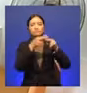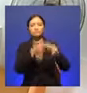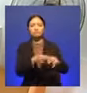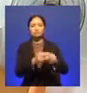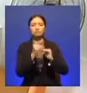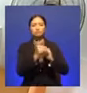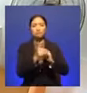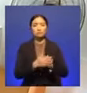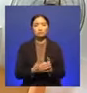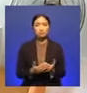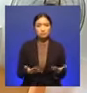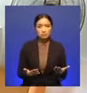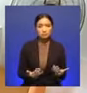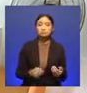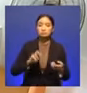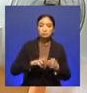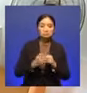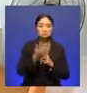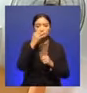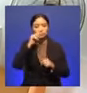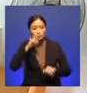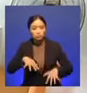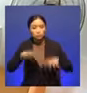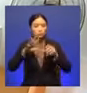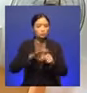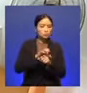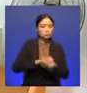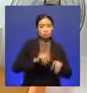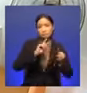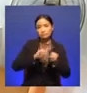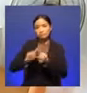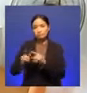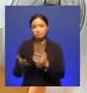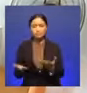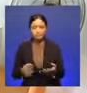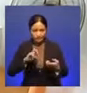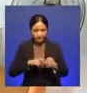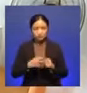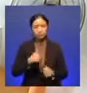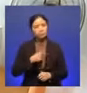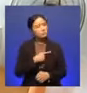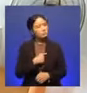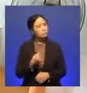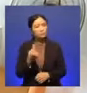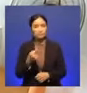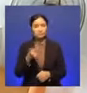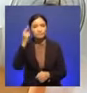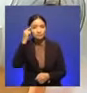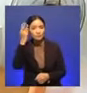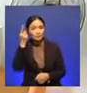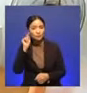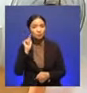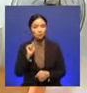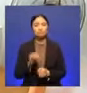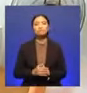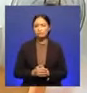ารถพลิกฟื้นได้จากสถานการณ์เวลาเกิดภัยพิบัติน้ำท่วมโควิดอะไรต่างๆนะครับ สิ่งที่ผมชอบอีกตัวนึงก็คือเรื่องของหลักคิดเรื่องของปัจจัย